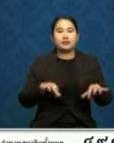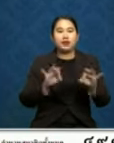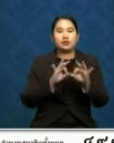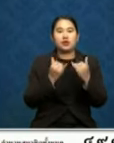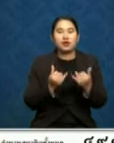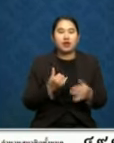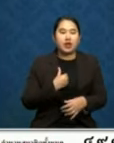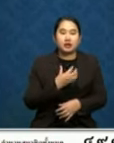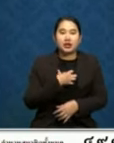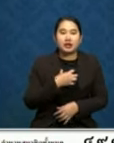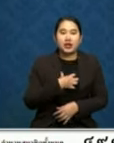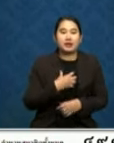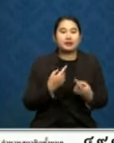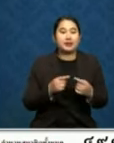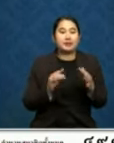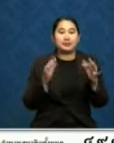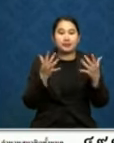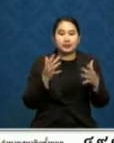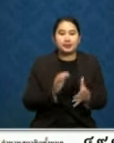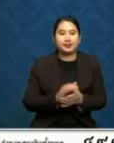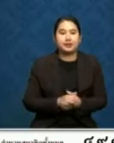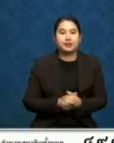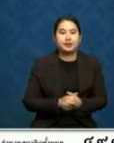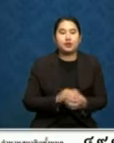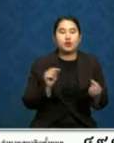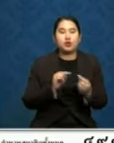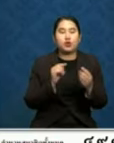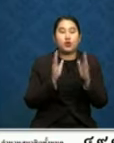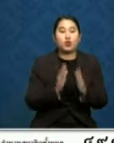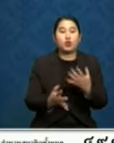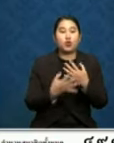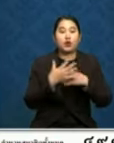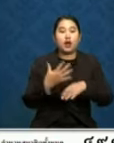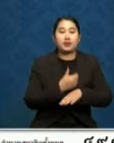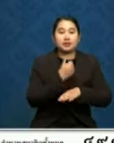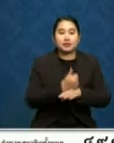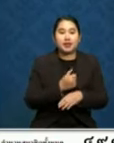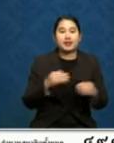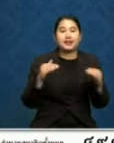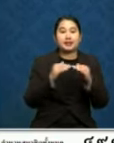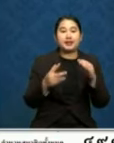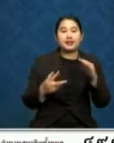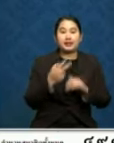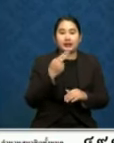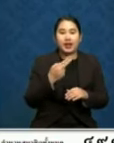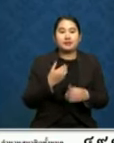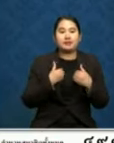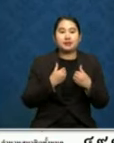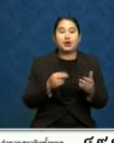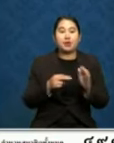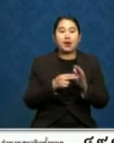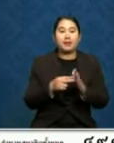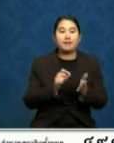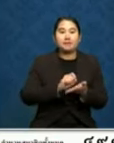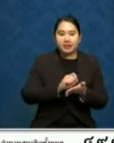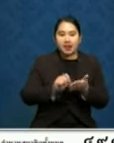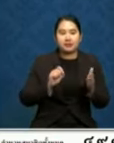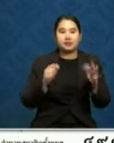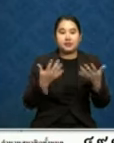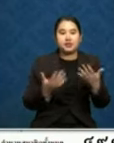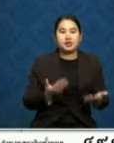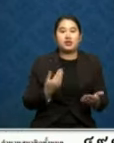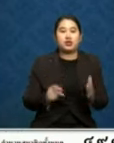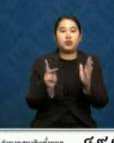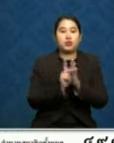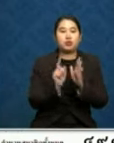ยู่สิ่งเดียวแล้วค่ะสำหรับผู้ต้องขังโดยเฉพาะผู้ขังทางการเมืองค่ะการที่ตัดสิทธิ์เขาด้วยการที่ไม่ให้มีการปากกาหรือว่าการใช้กฎ